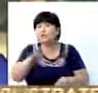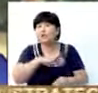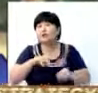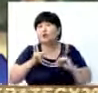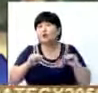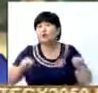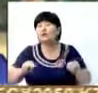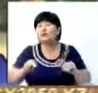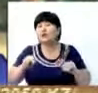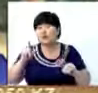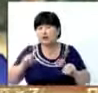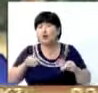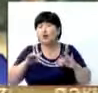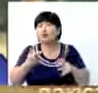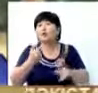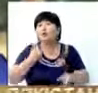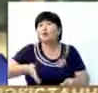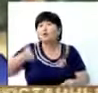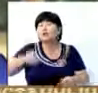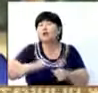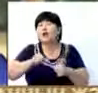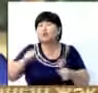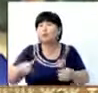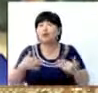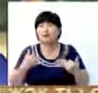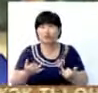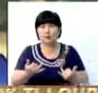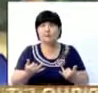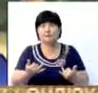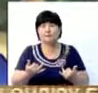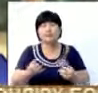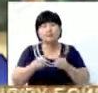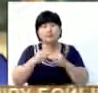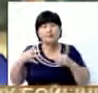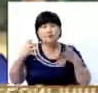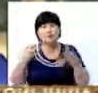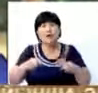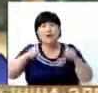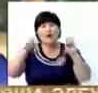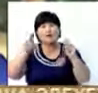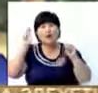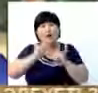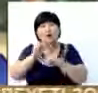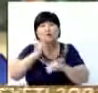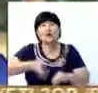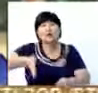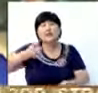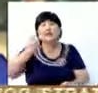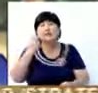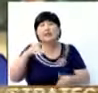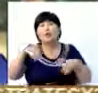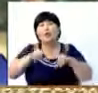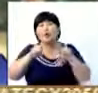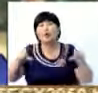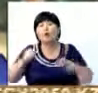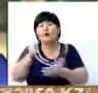ұстаздарымыз өткізіліп жатыр. Бұл семинардан бөлек бүгін 15 күндік арнайы оқыту семинарлары 2 колледждің